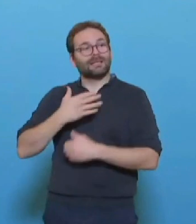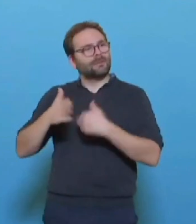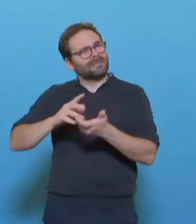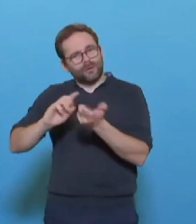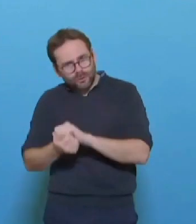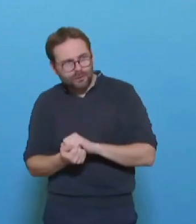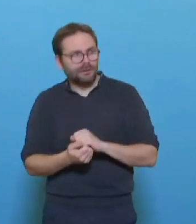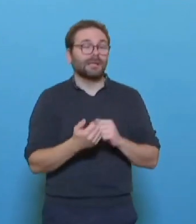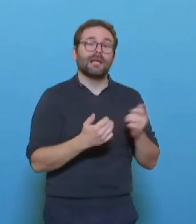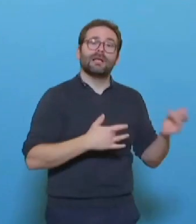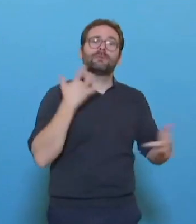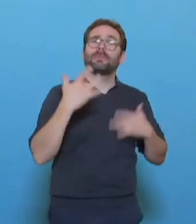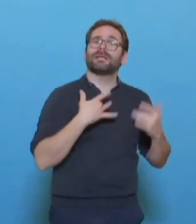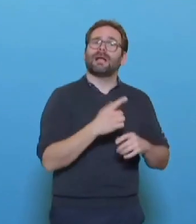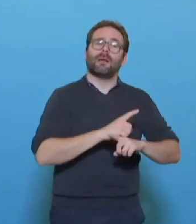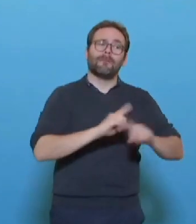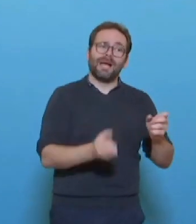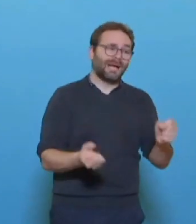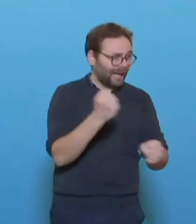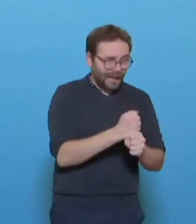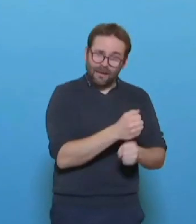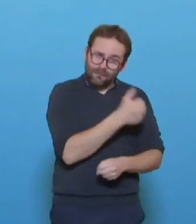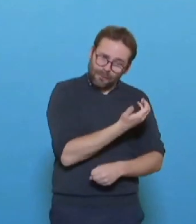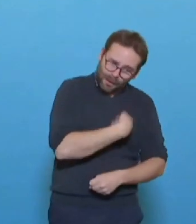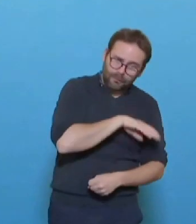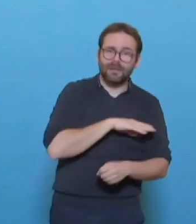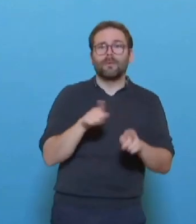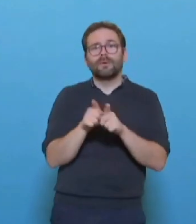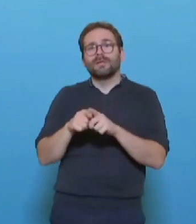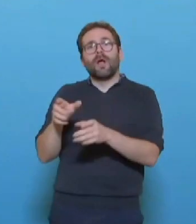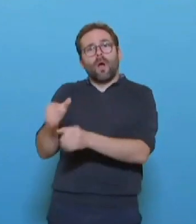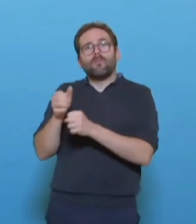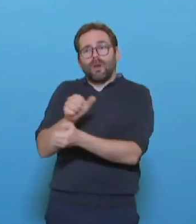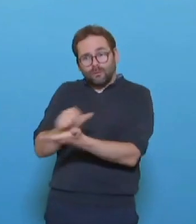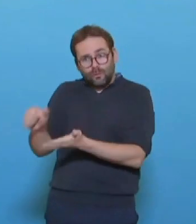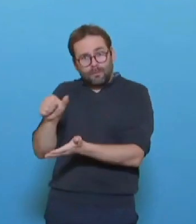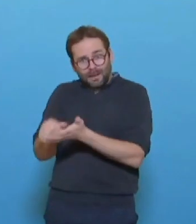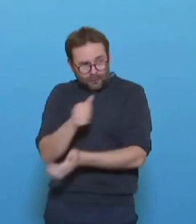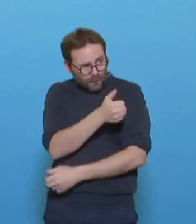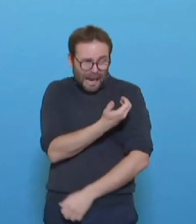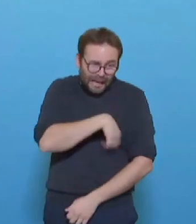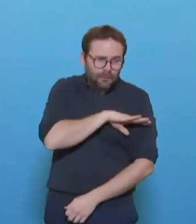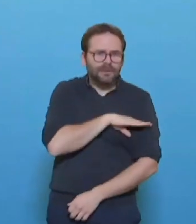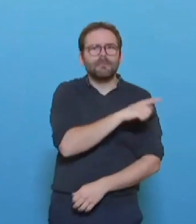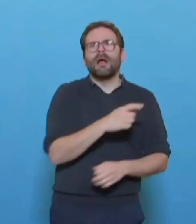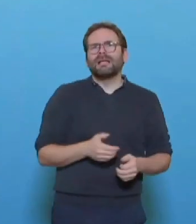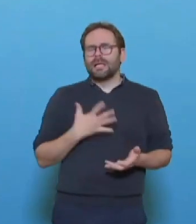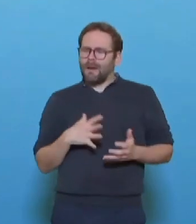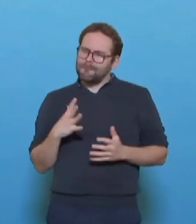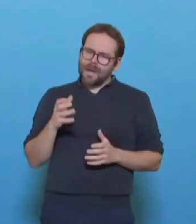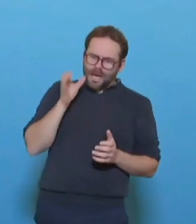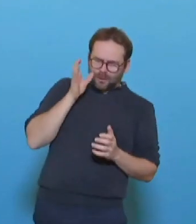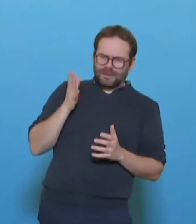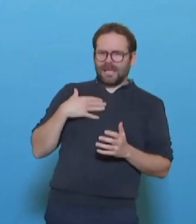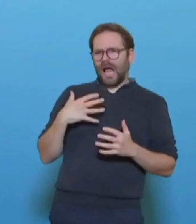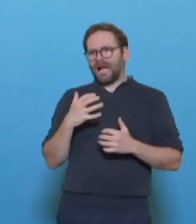chaque spectacle qui ne sera pas créé et de chaque suppression d'emplois dans le secteur culturel. Je sais que ça vous agace, que c'est difficile